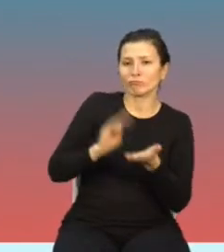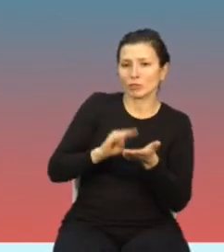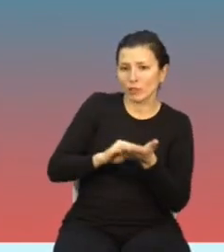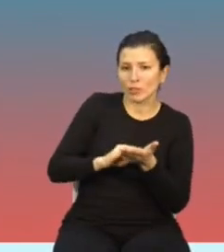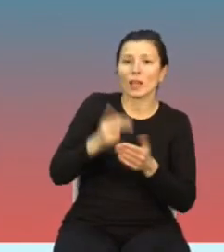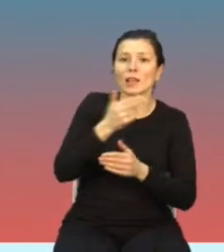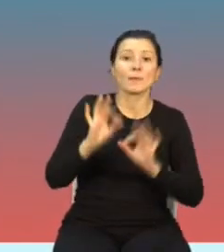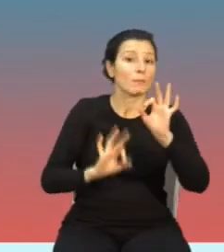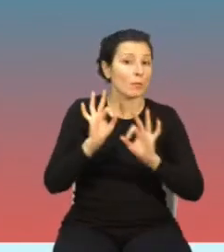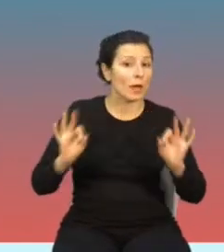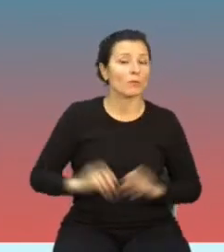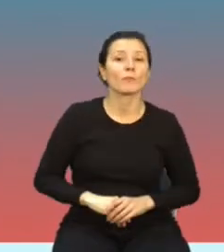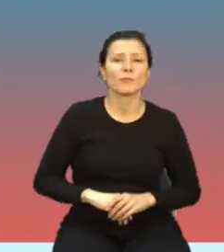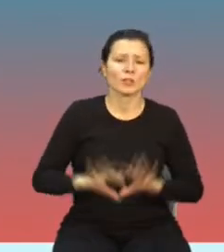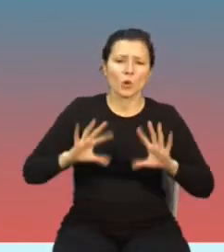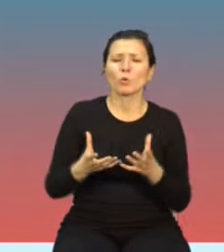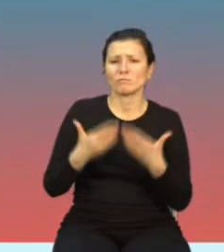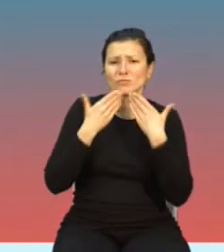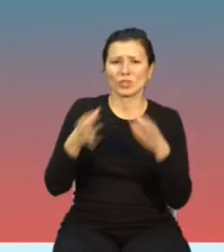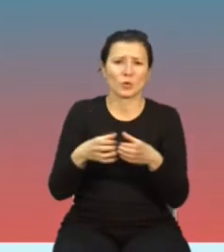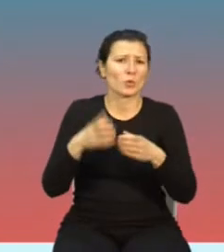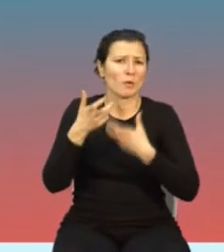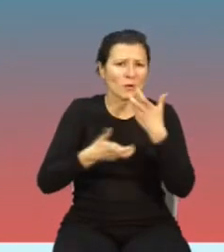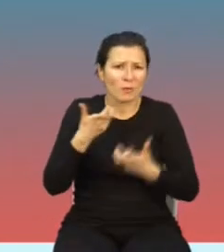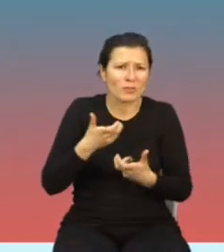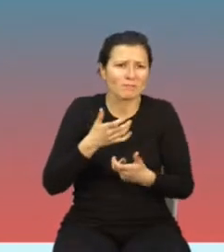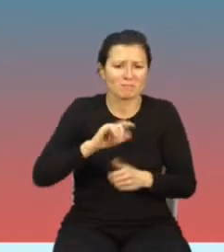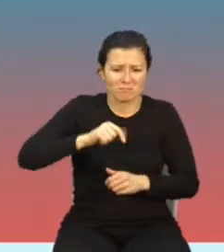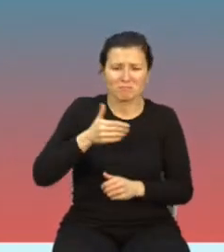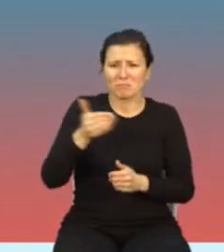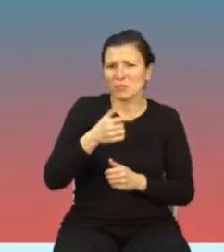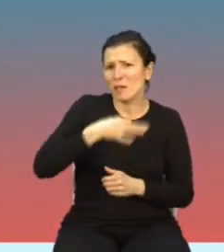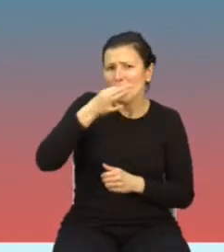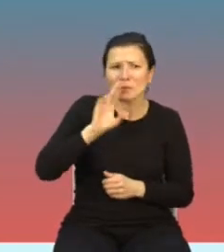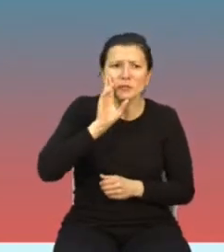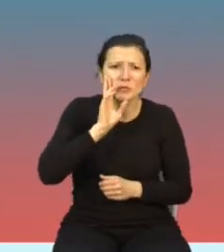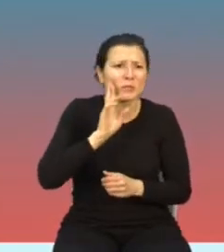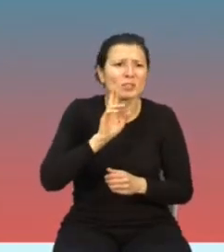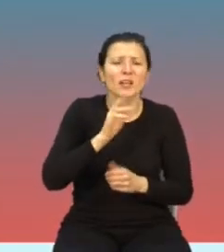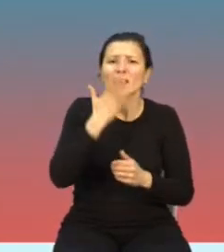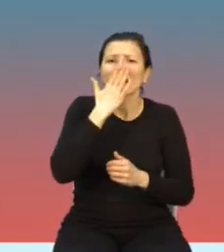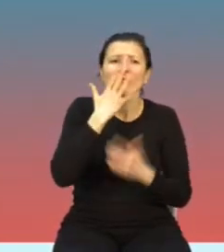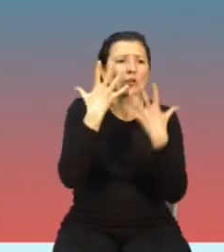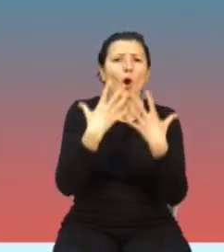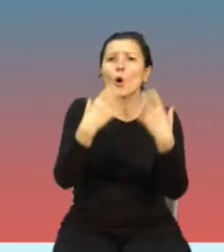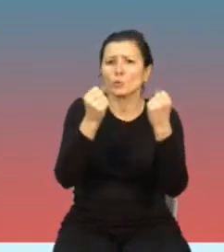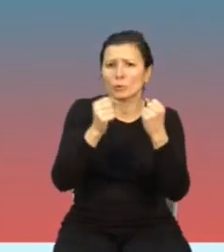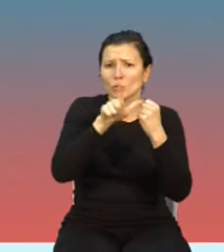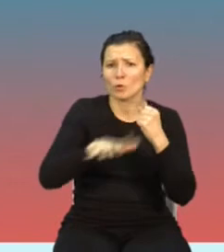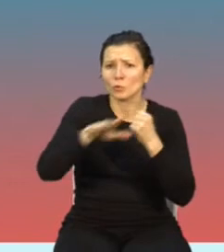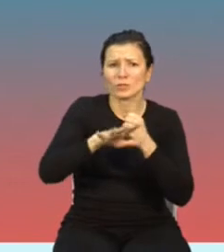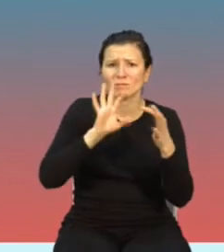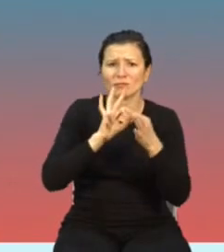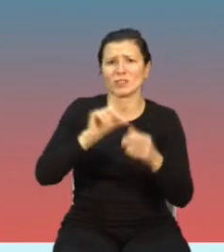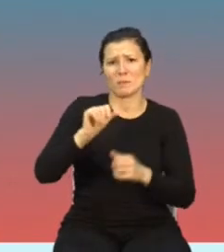wykonywanych pomiarów. Czyli taka grupa robocza pozwala nam lepiej zrozumieć, co myśli opinia publiczna na temat kwestii związanych z